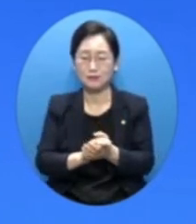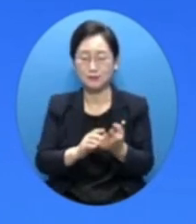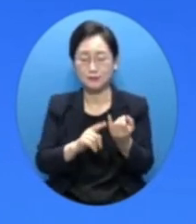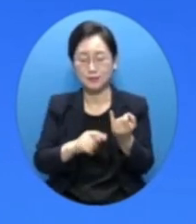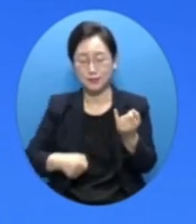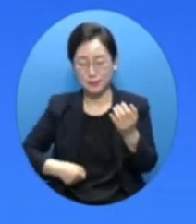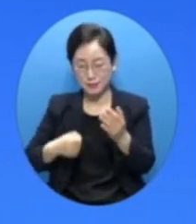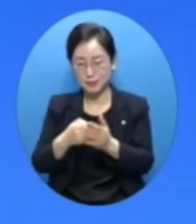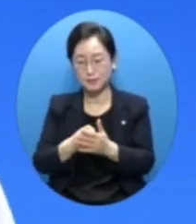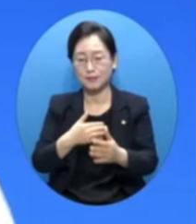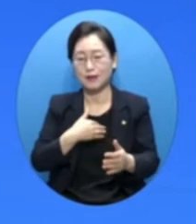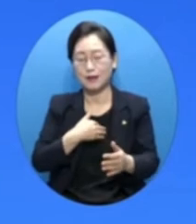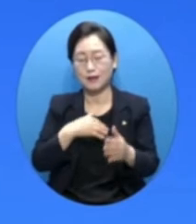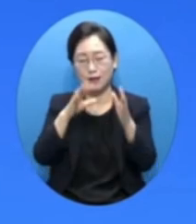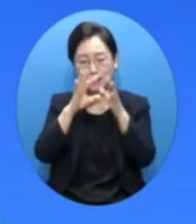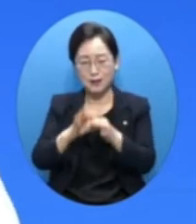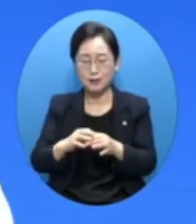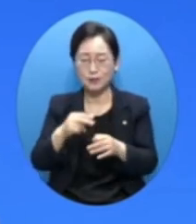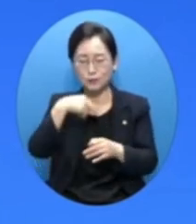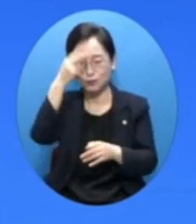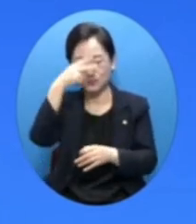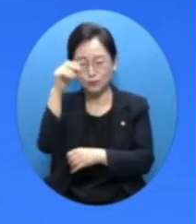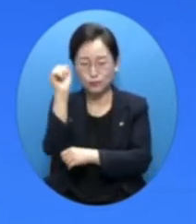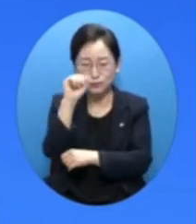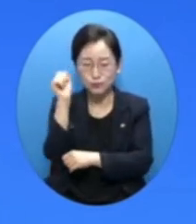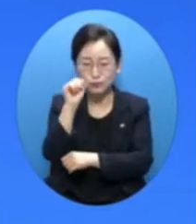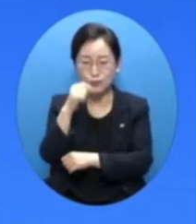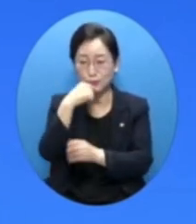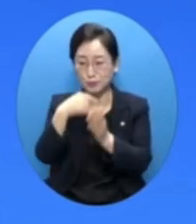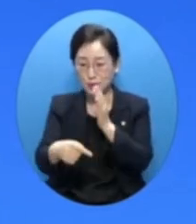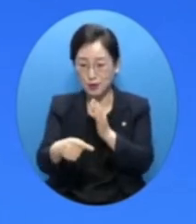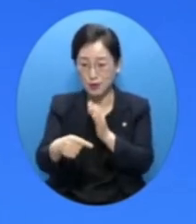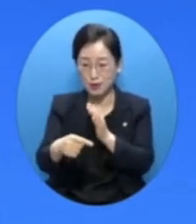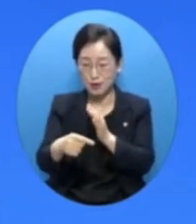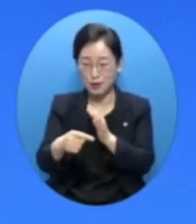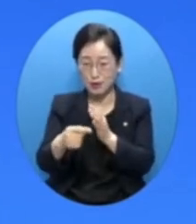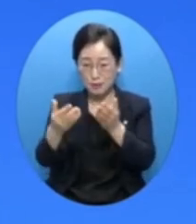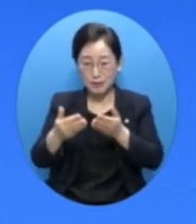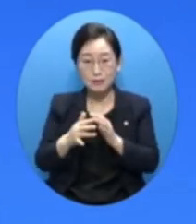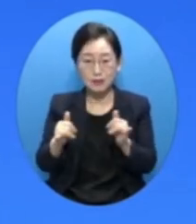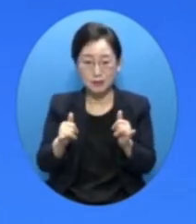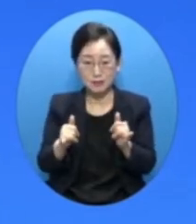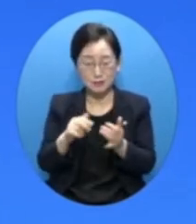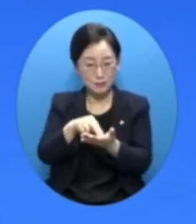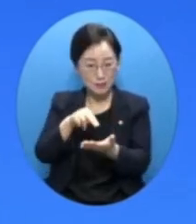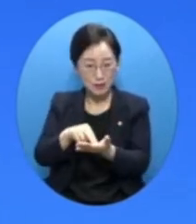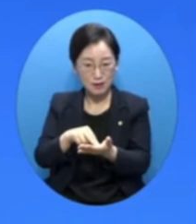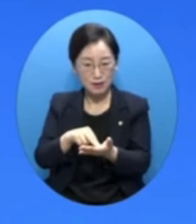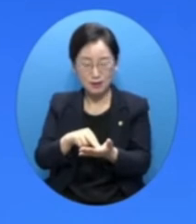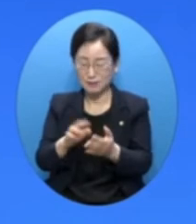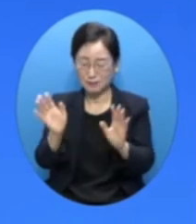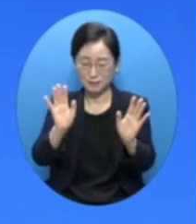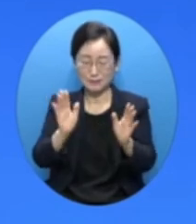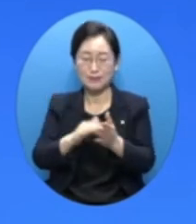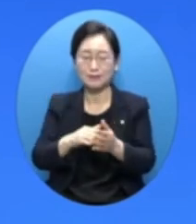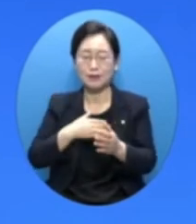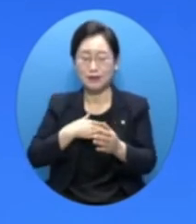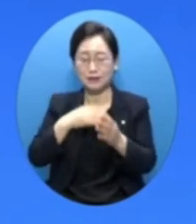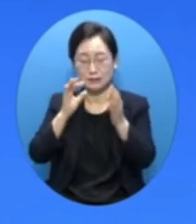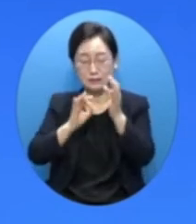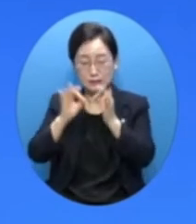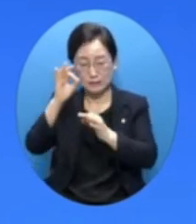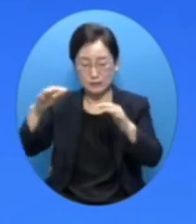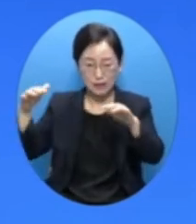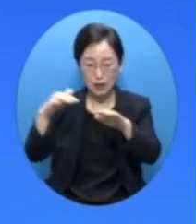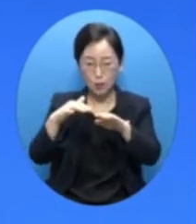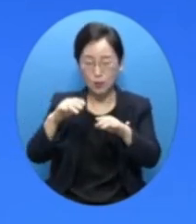결심했습니다. 난 더 이상 음주운전자의 피해자로 살지 않겠다. 이제는 나는 그 사고를 떠나겠다. 많은